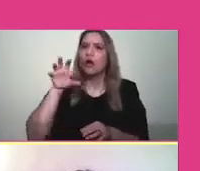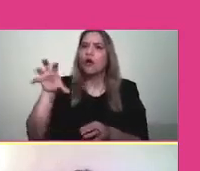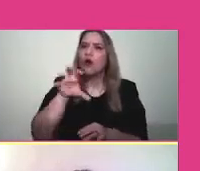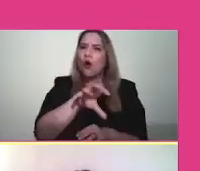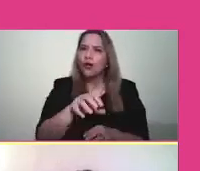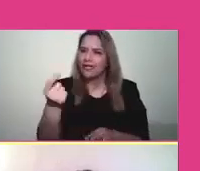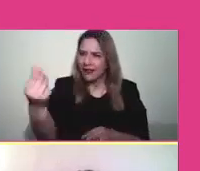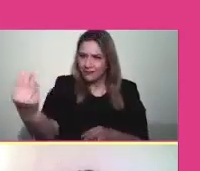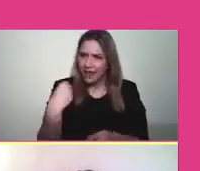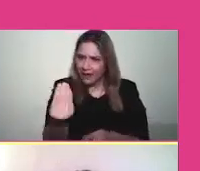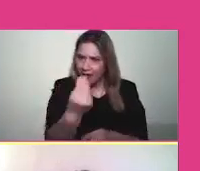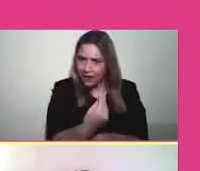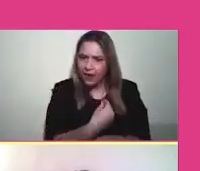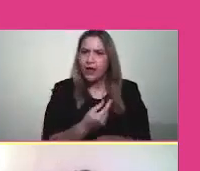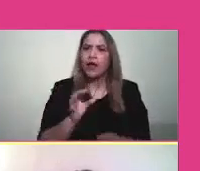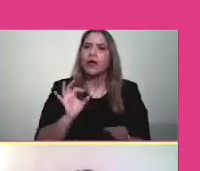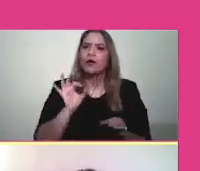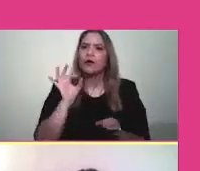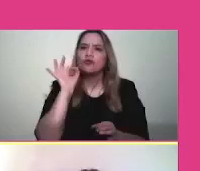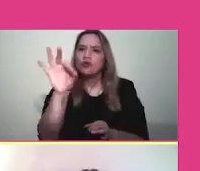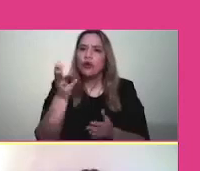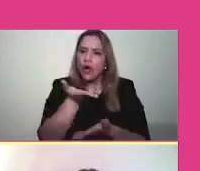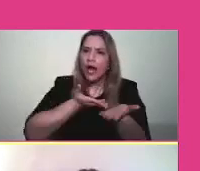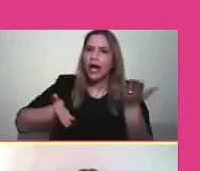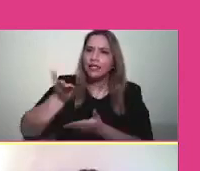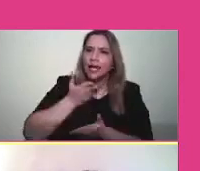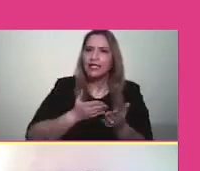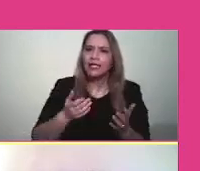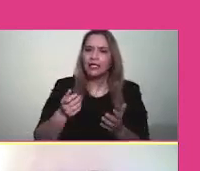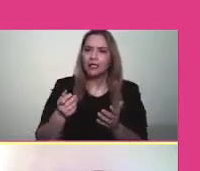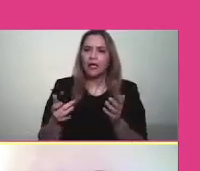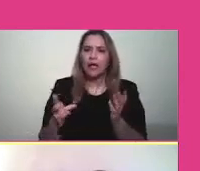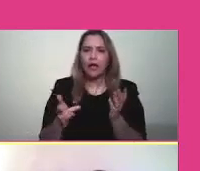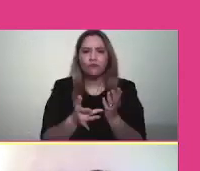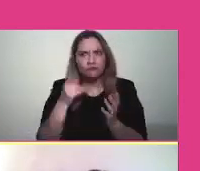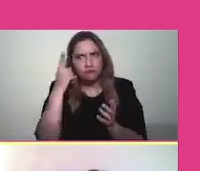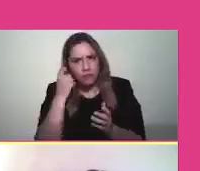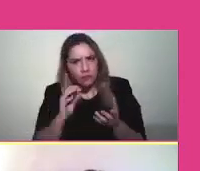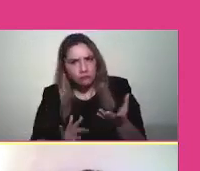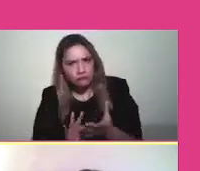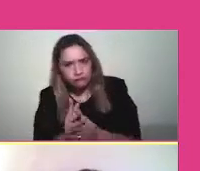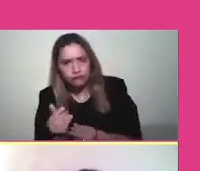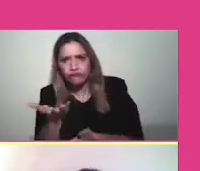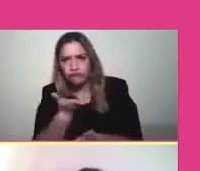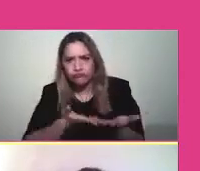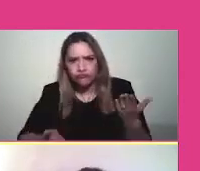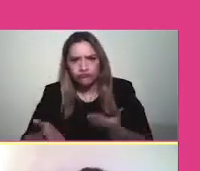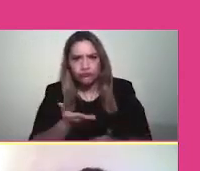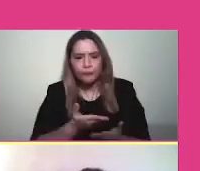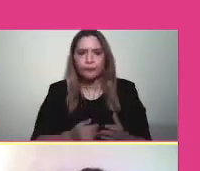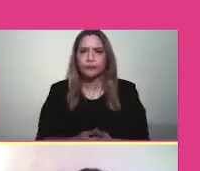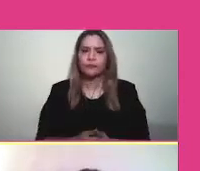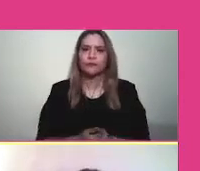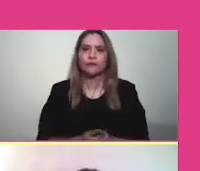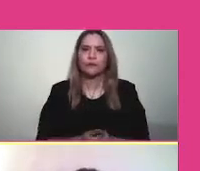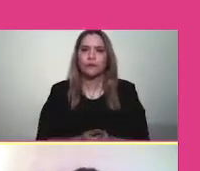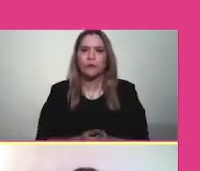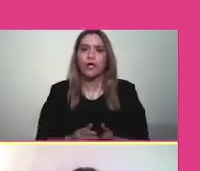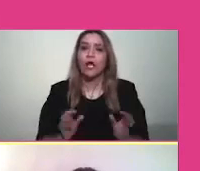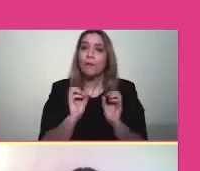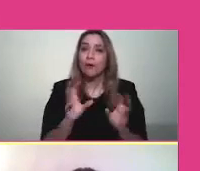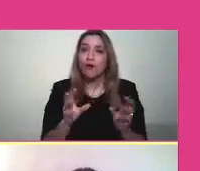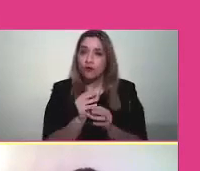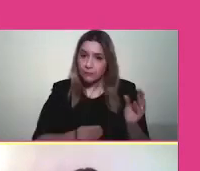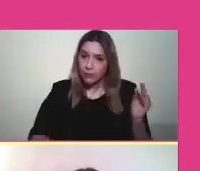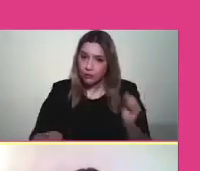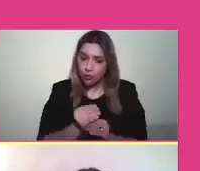σκοπό την ανταλλαγή τεχνογνωσίας και βέλτιση των πρακτικών με φορείς αυτών των χωρών. Περισσότερες πληροφορίες